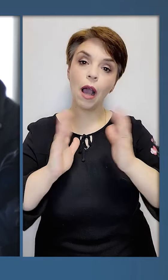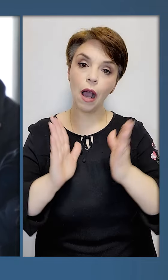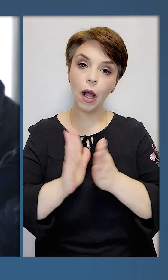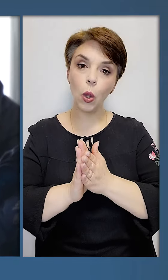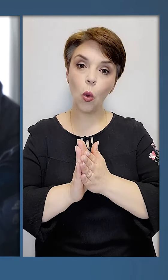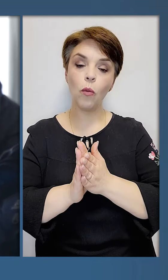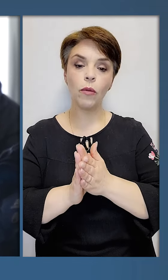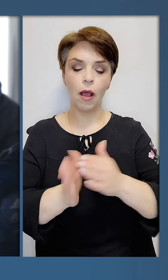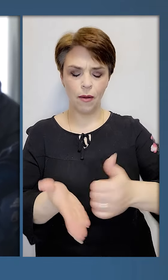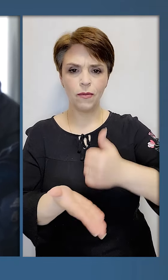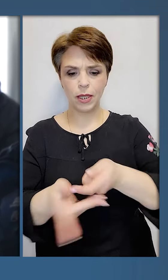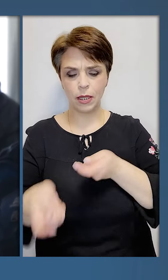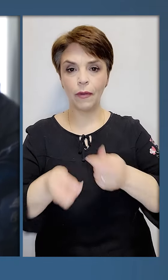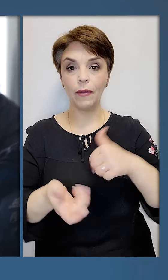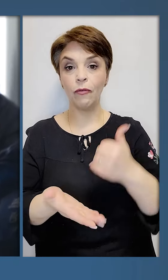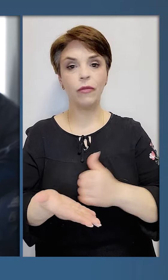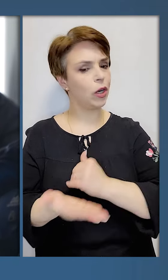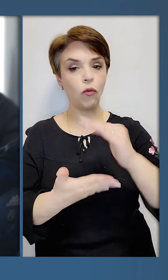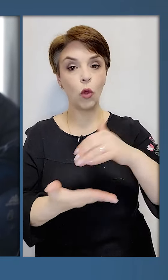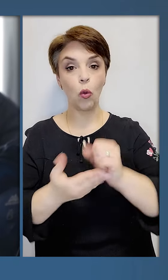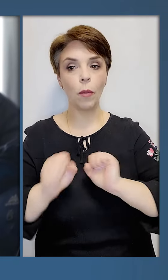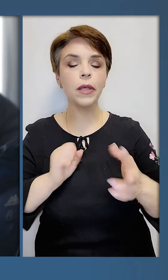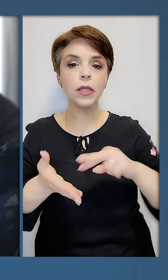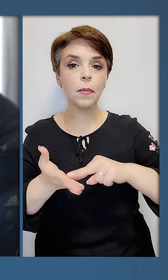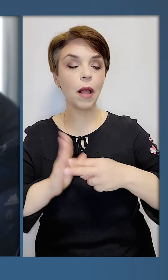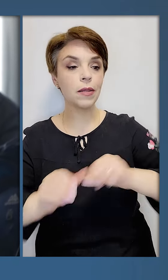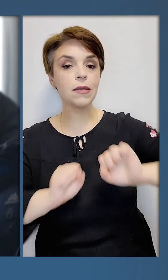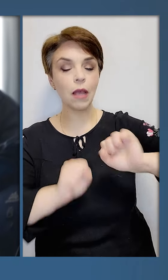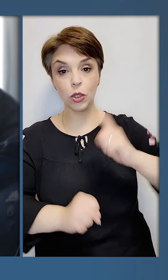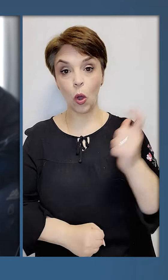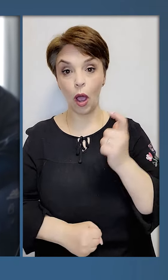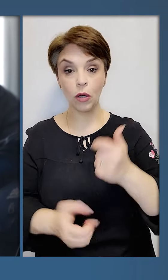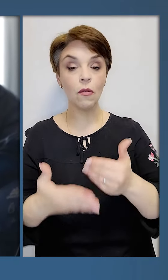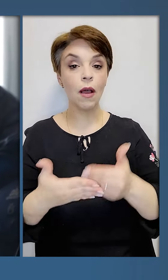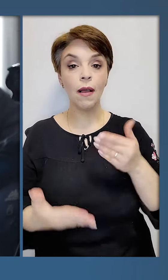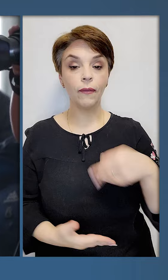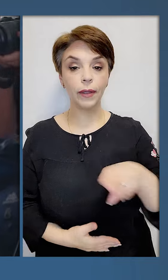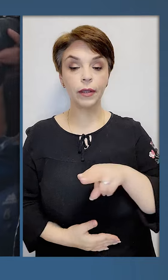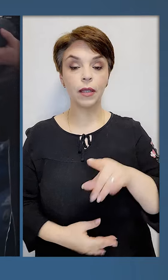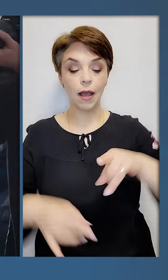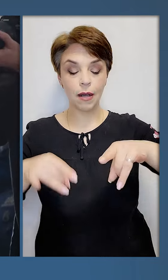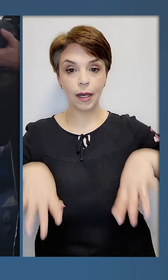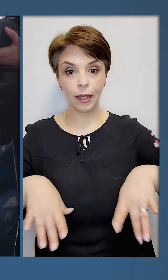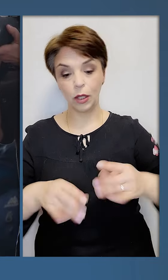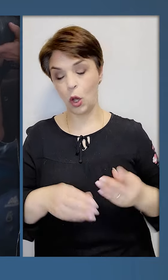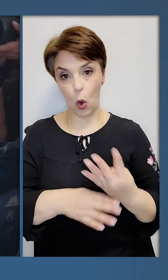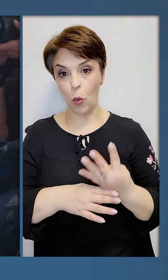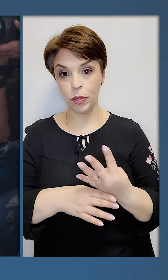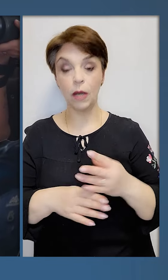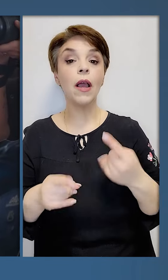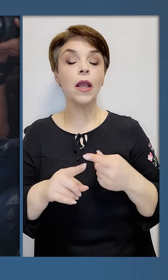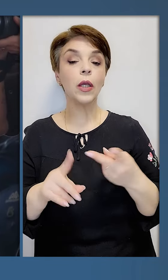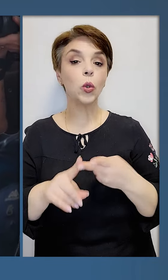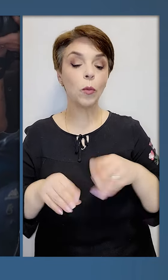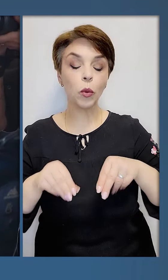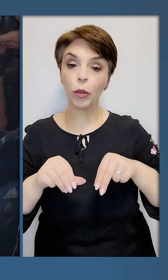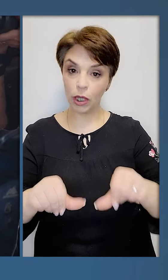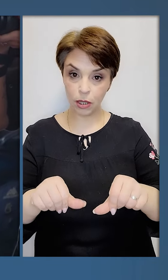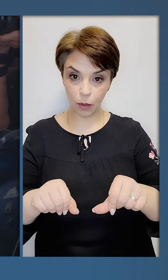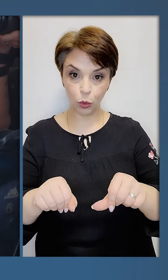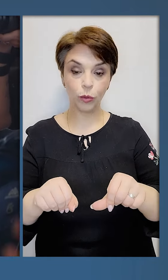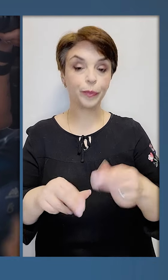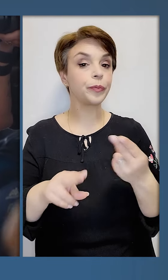загалом у ставки Верховного Головнокомандувача якісь плани захисту Харкова від ракетних обстрілів? І друге питання – це про